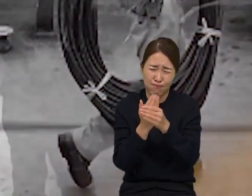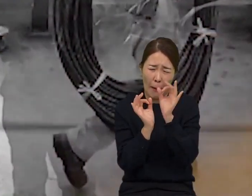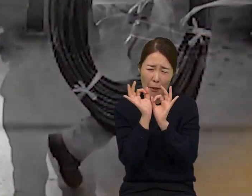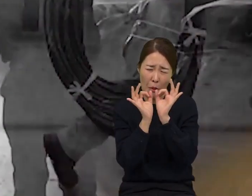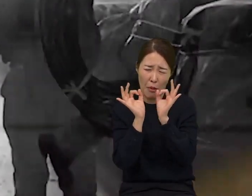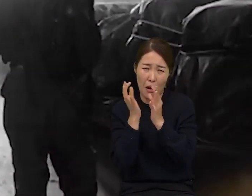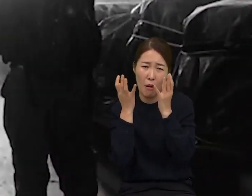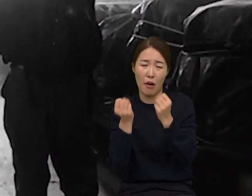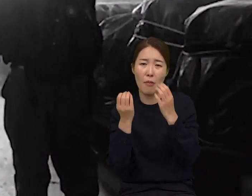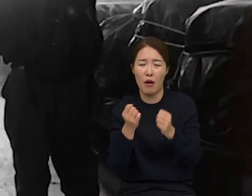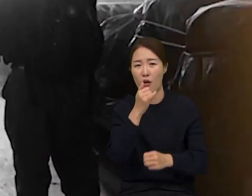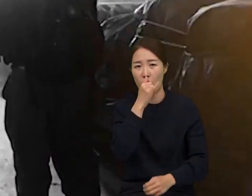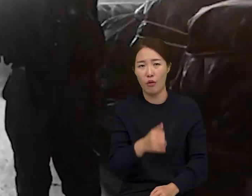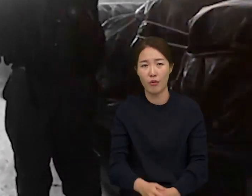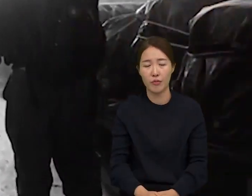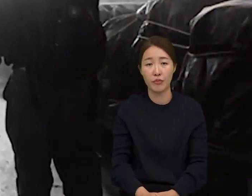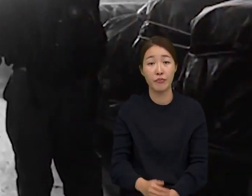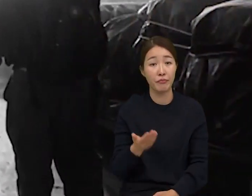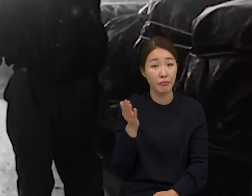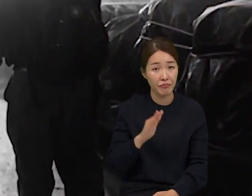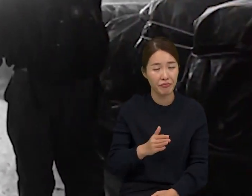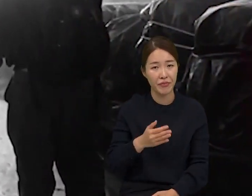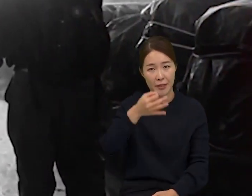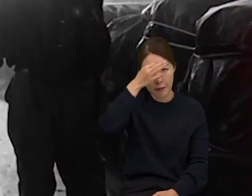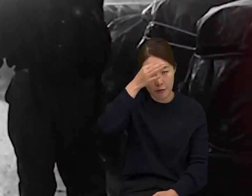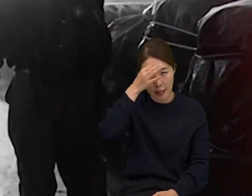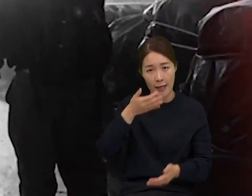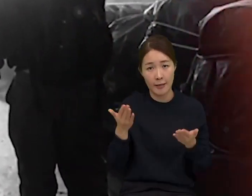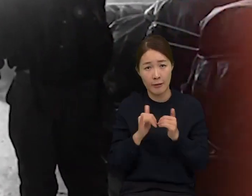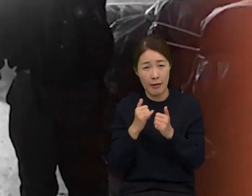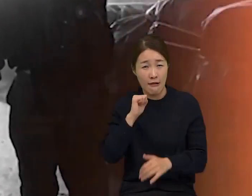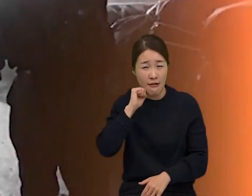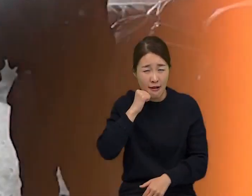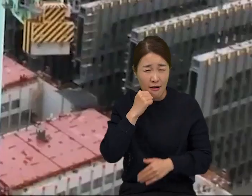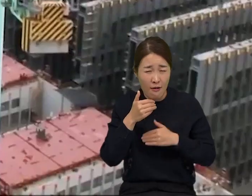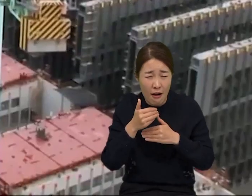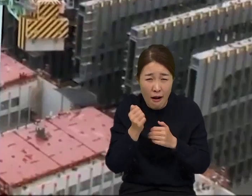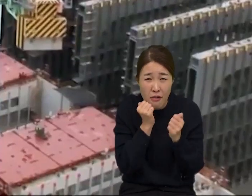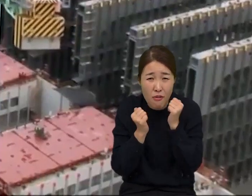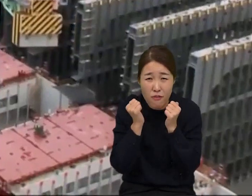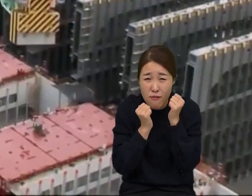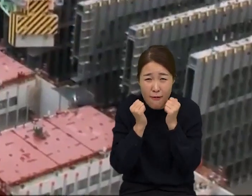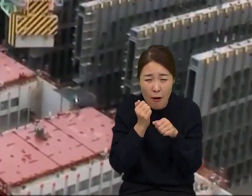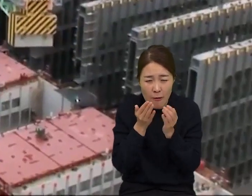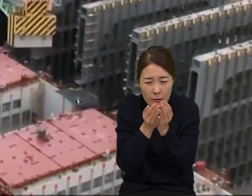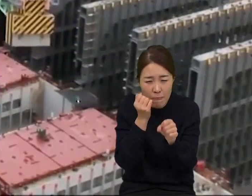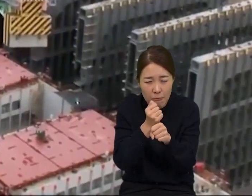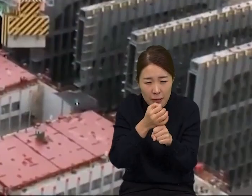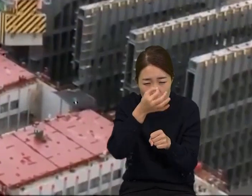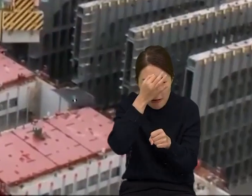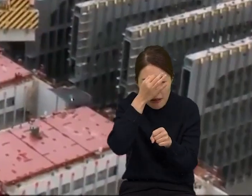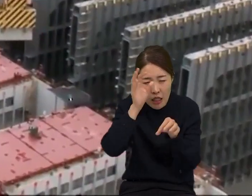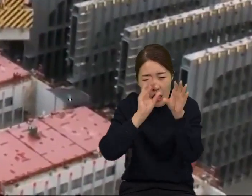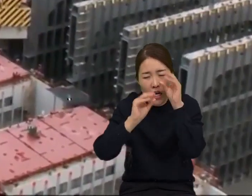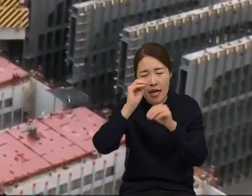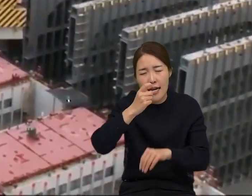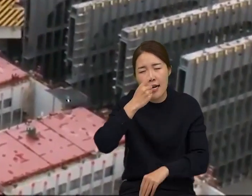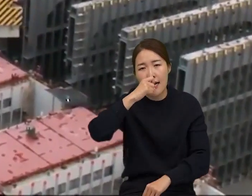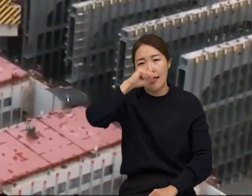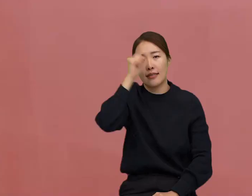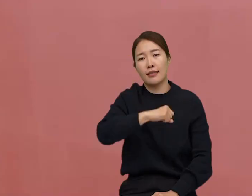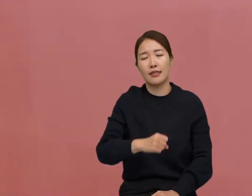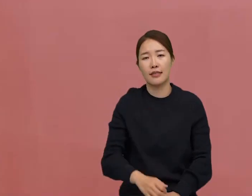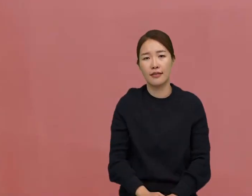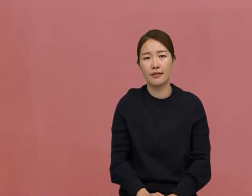안전사고가 일어나기도 했다. 하지만 기술자와 근로자는 이 어려운 과정을 통해 선박 건조 기술을